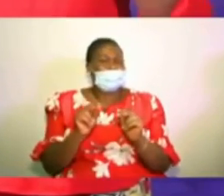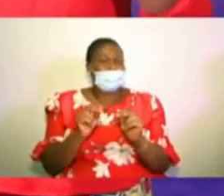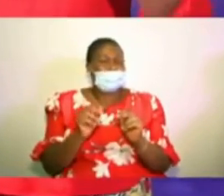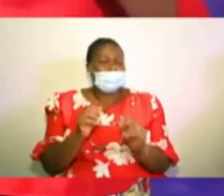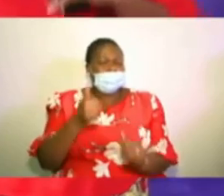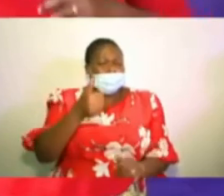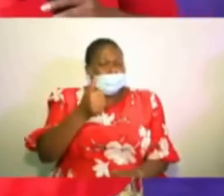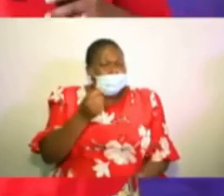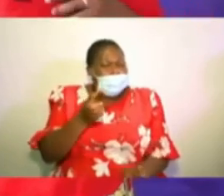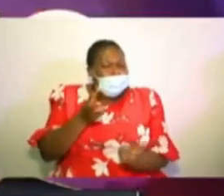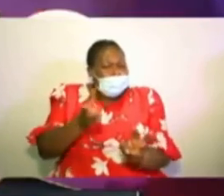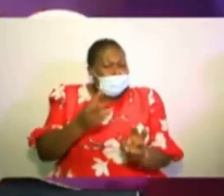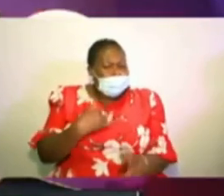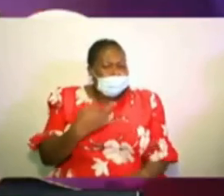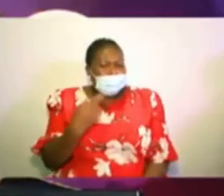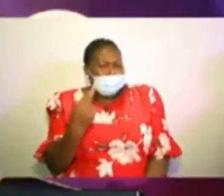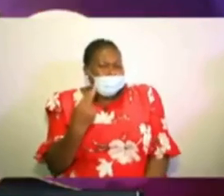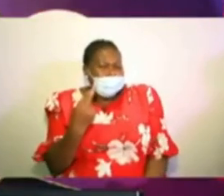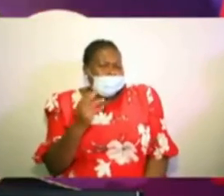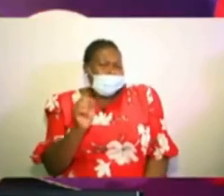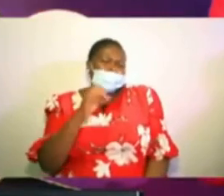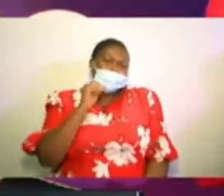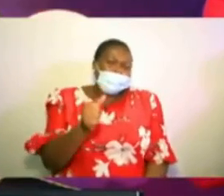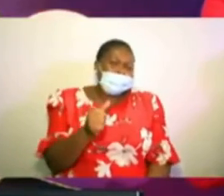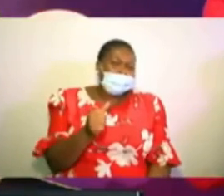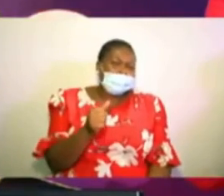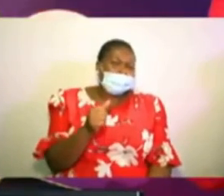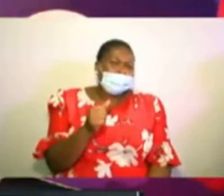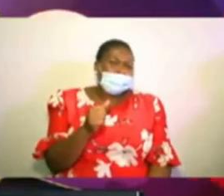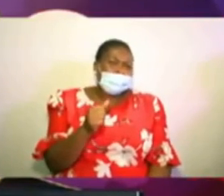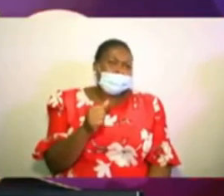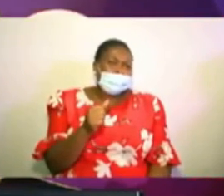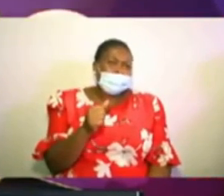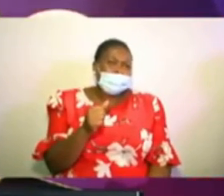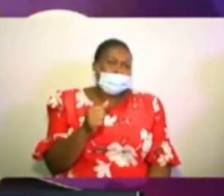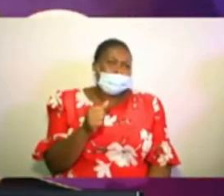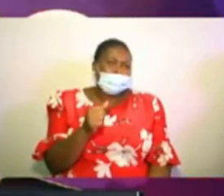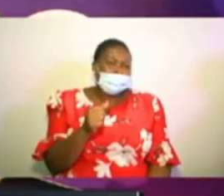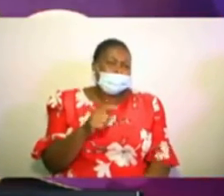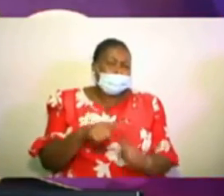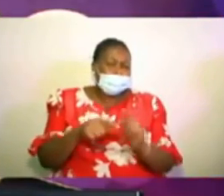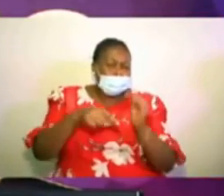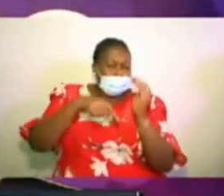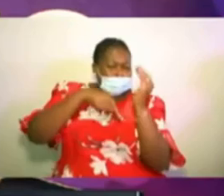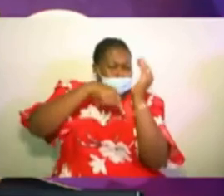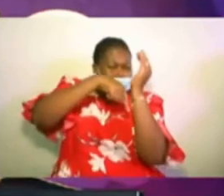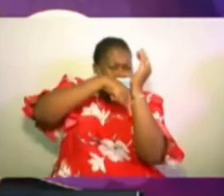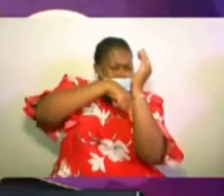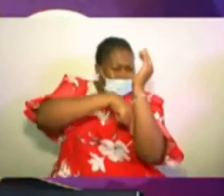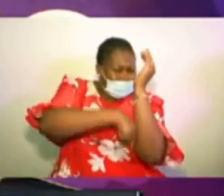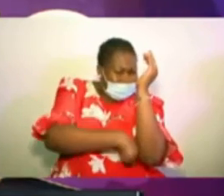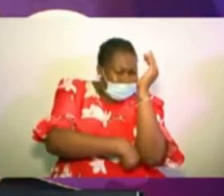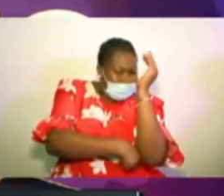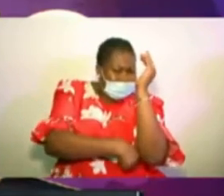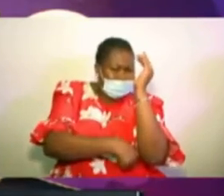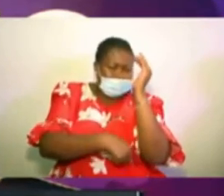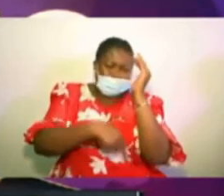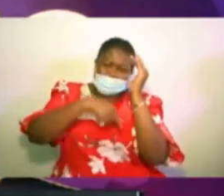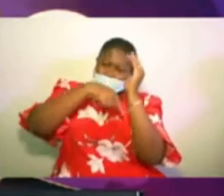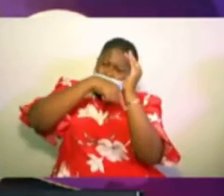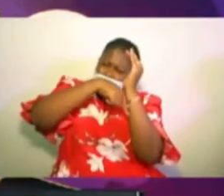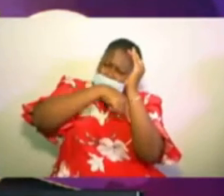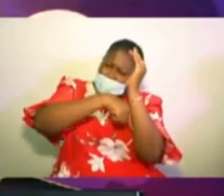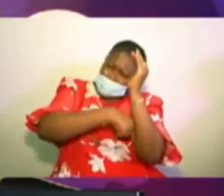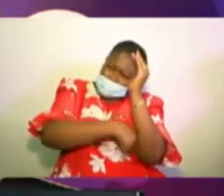demande un certain niveau de fraternité ou de communion. But it's a much deeper fellowship that couples